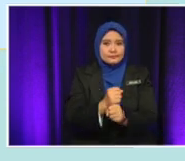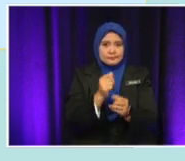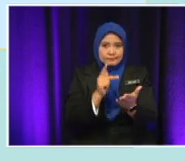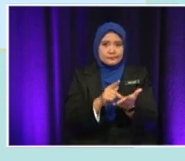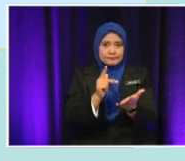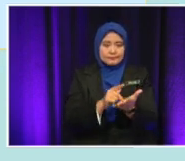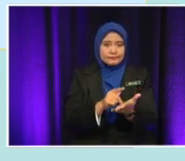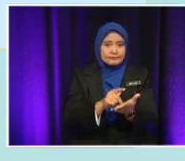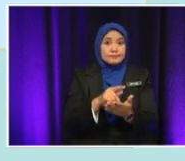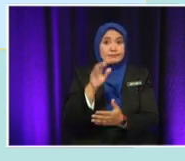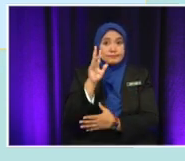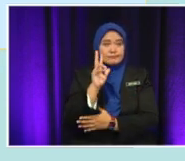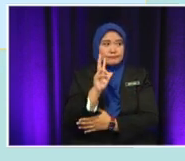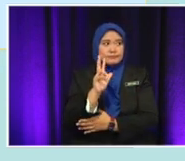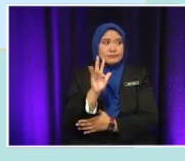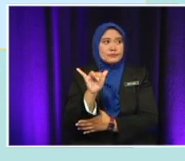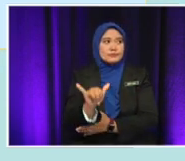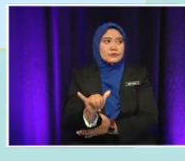bulat dan telah tersedia